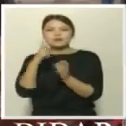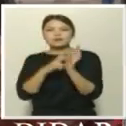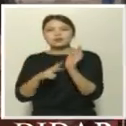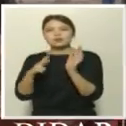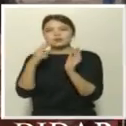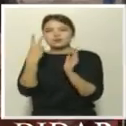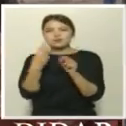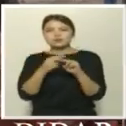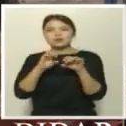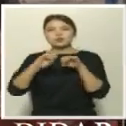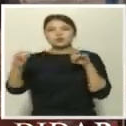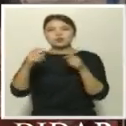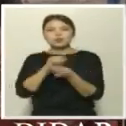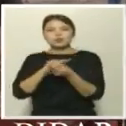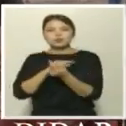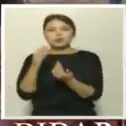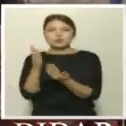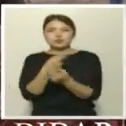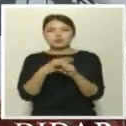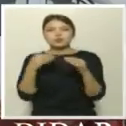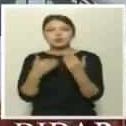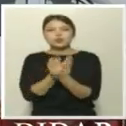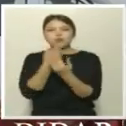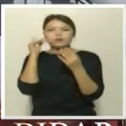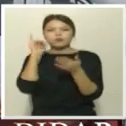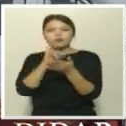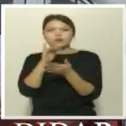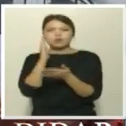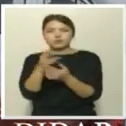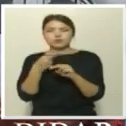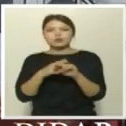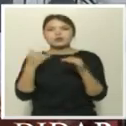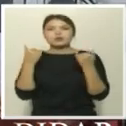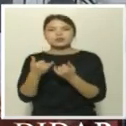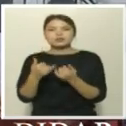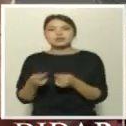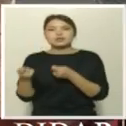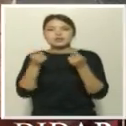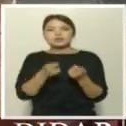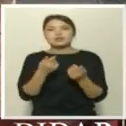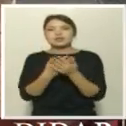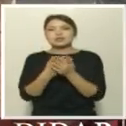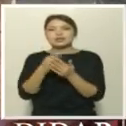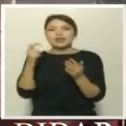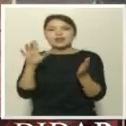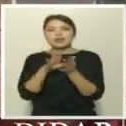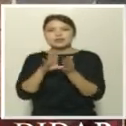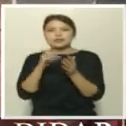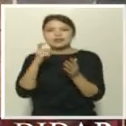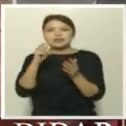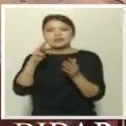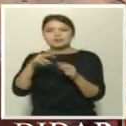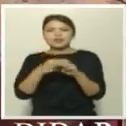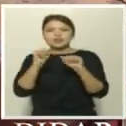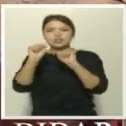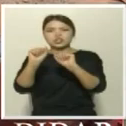трубы, обновлены 6 камер запуска очистительного устройства. При этом будет заменена электрохимзащита труб. Следует отметить,